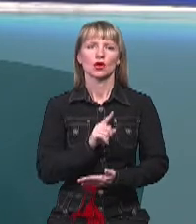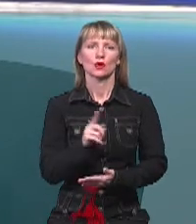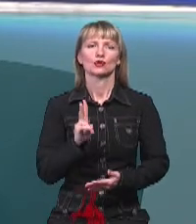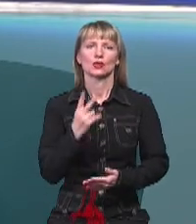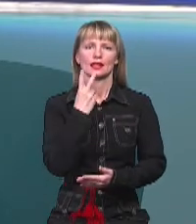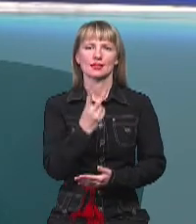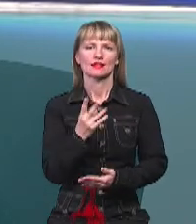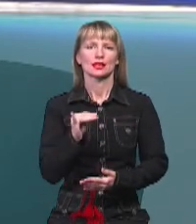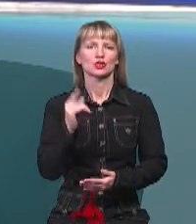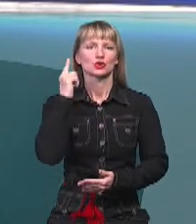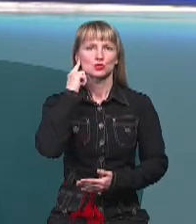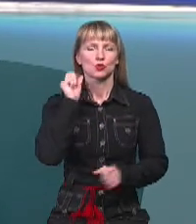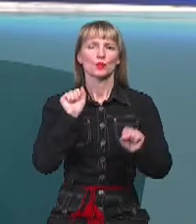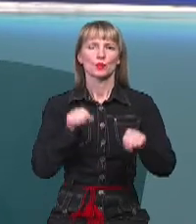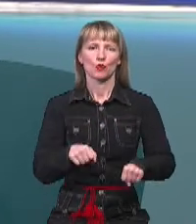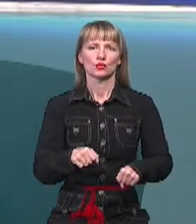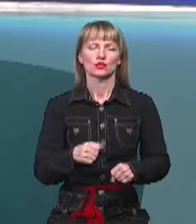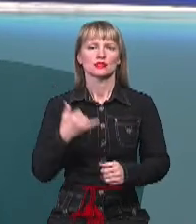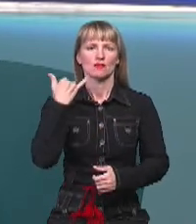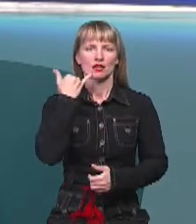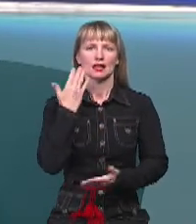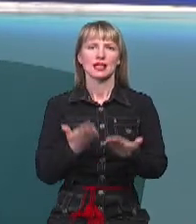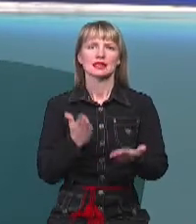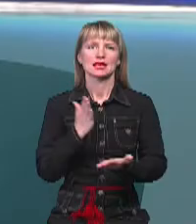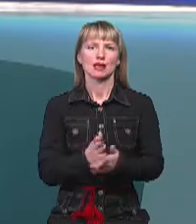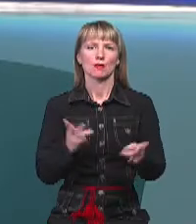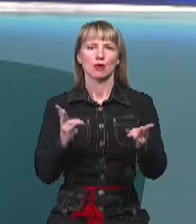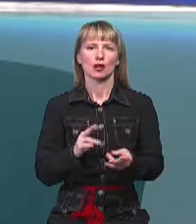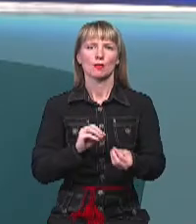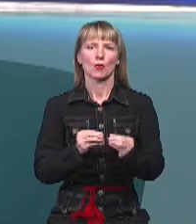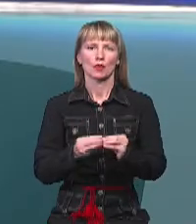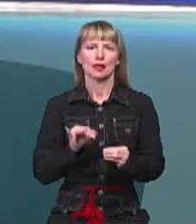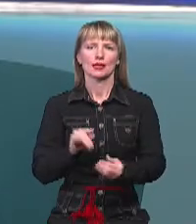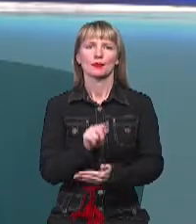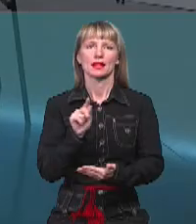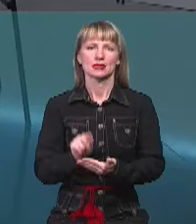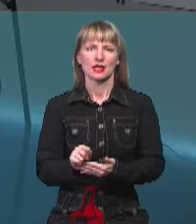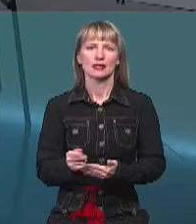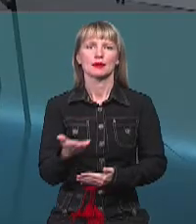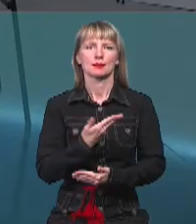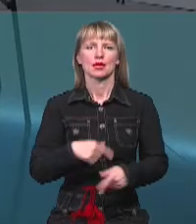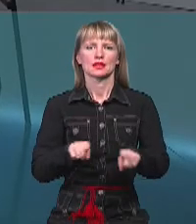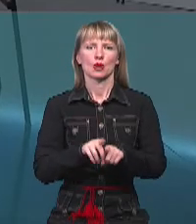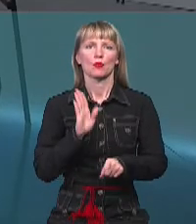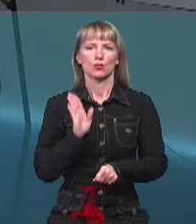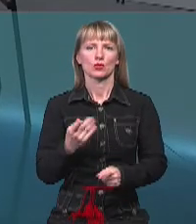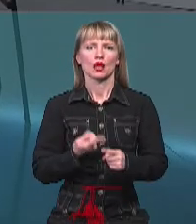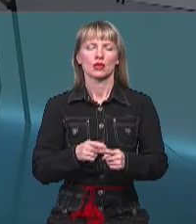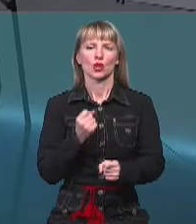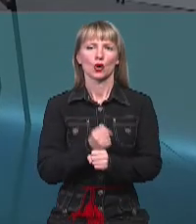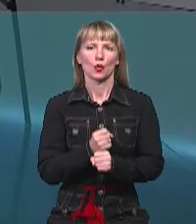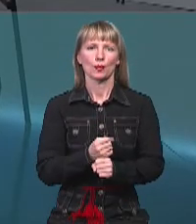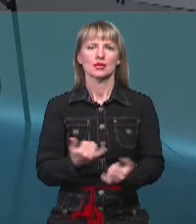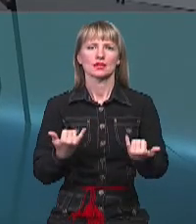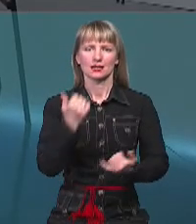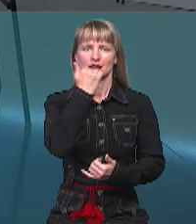зараз дивиться і чує, може звертатися, якщо є потреба, проблема і питання. Ми так само будемо це робити. Ну, а